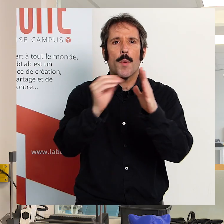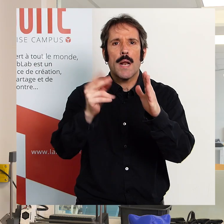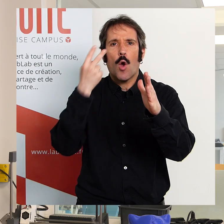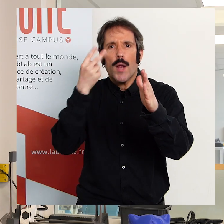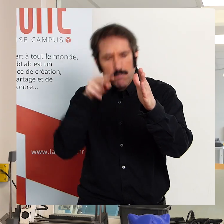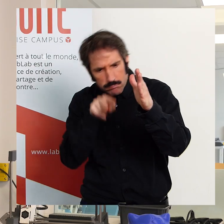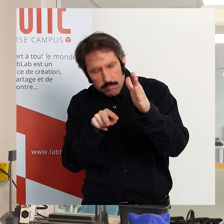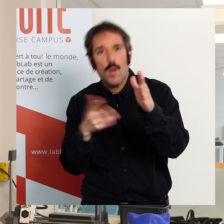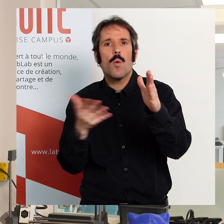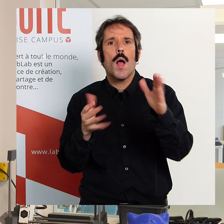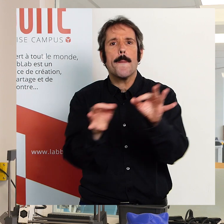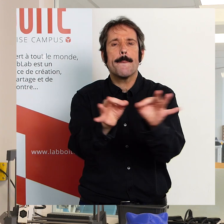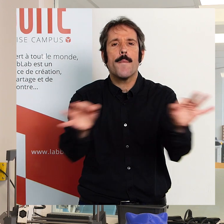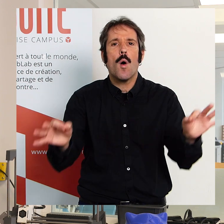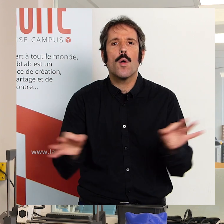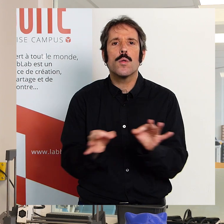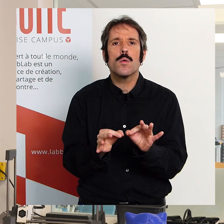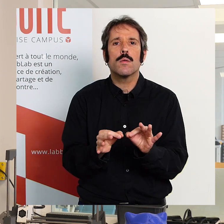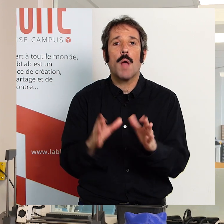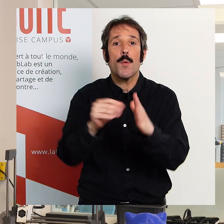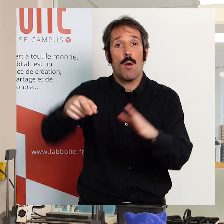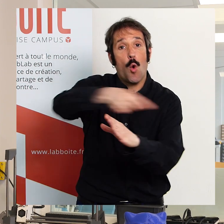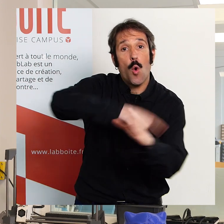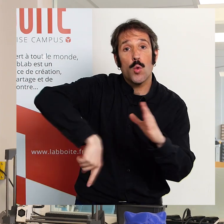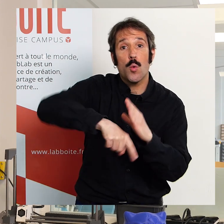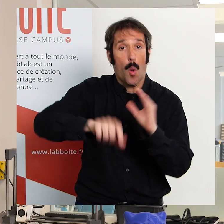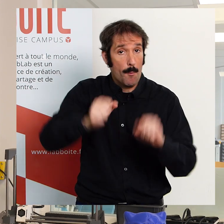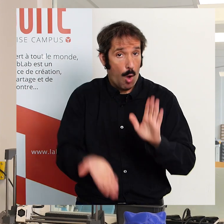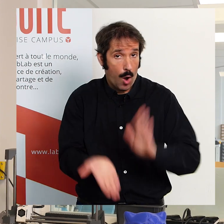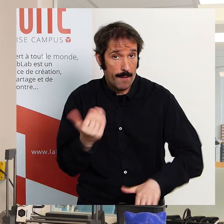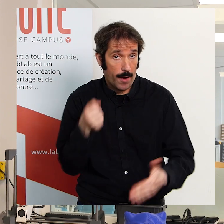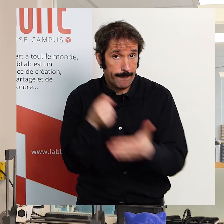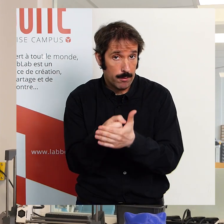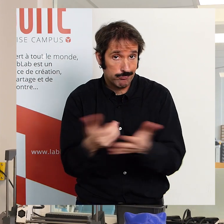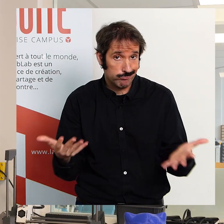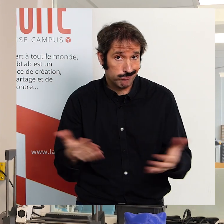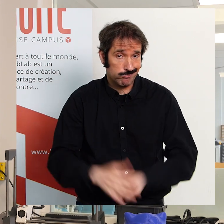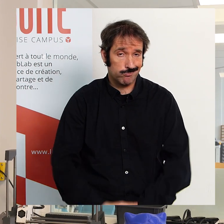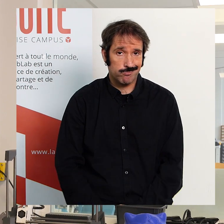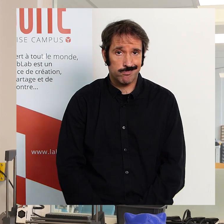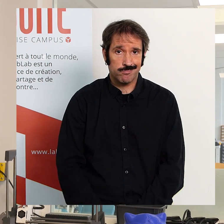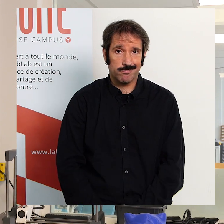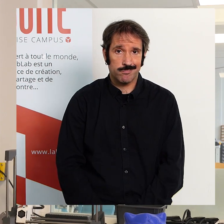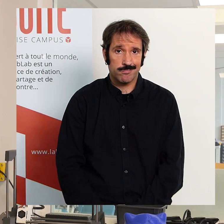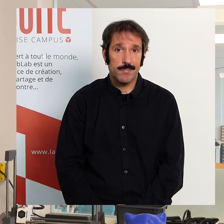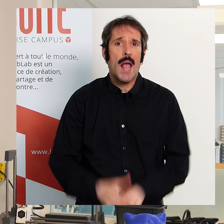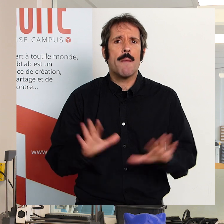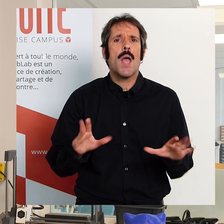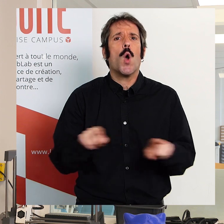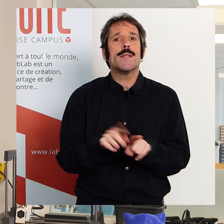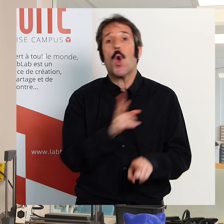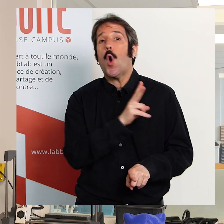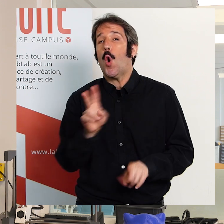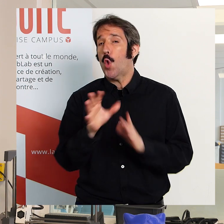Alors si on regarde sous notre modèle, on se rend compte que la bordure est bien autour du modèle, elle est faite pour être retirée à la fin de